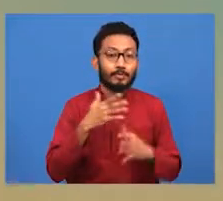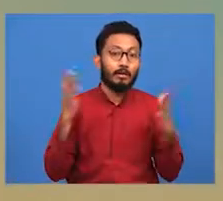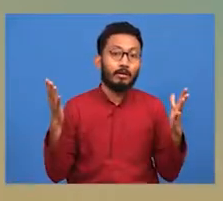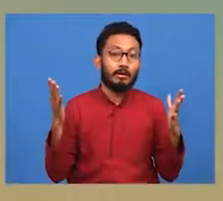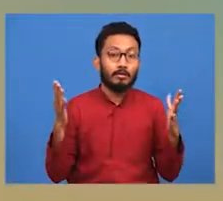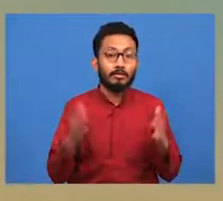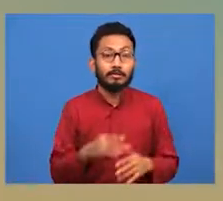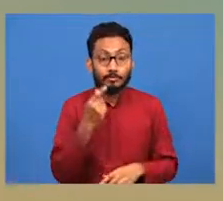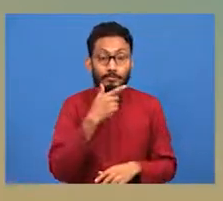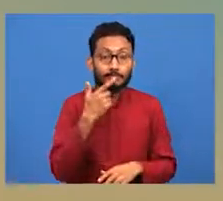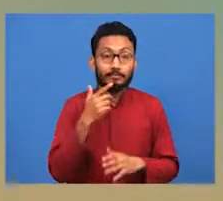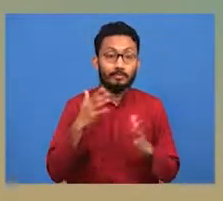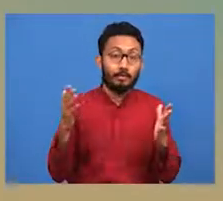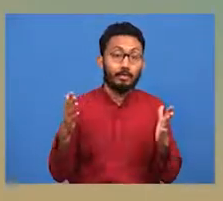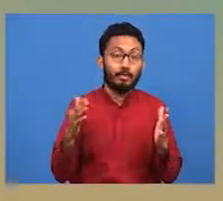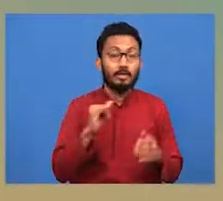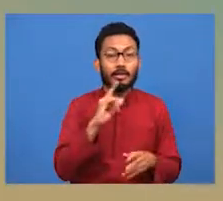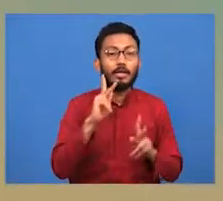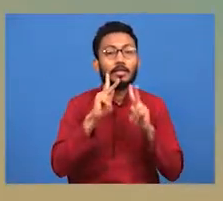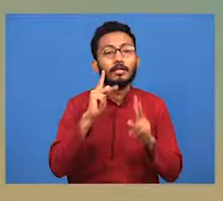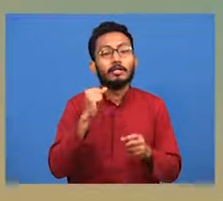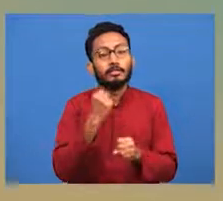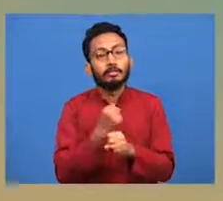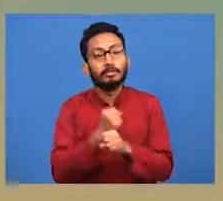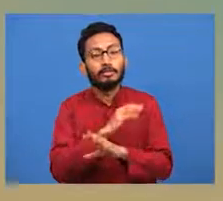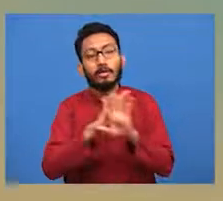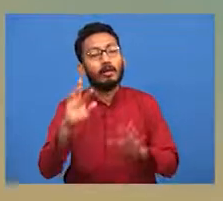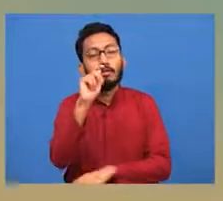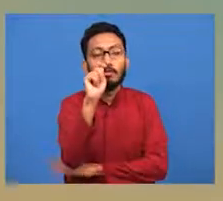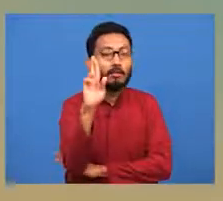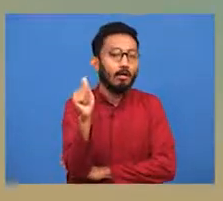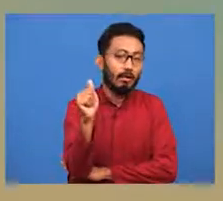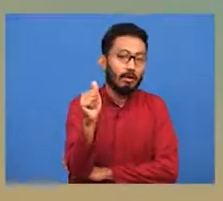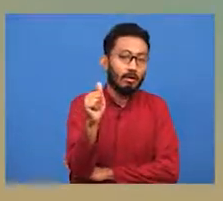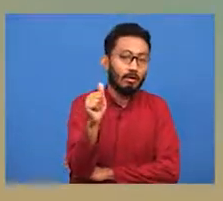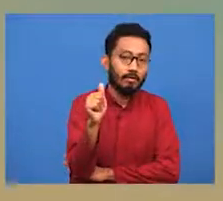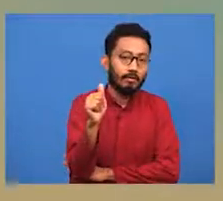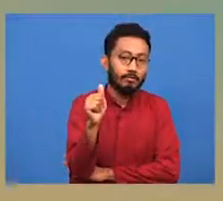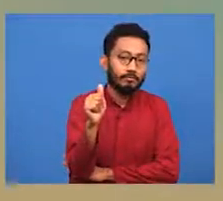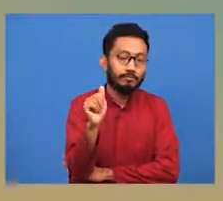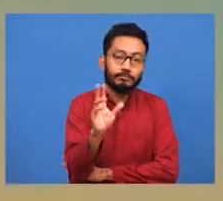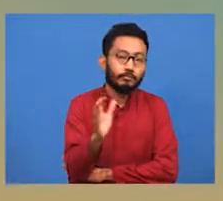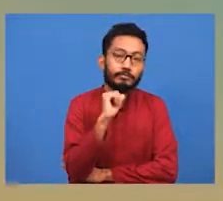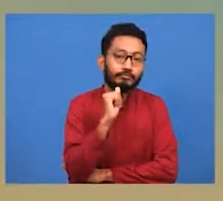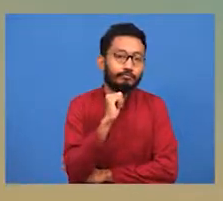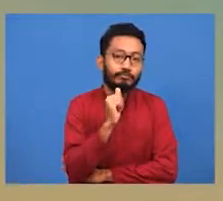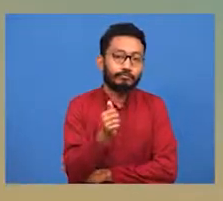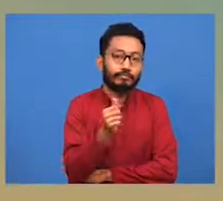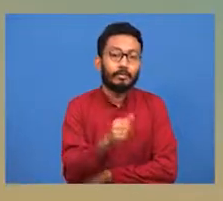Tergelak ialah kata kerja aktif tak transitif. Manakala besar